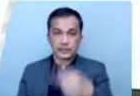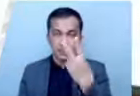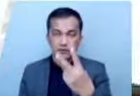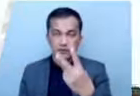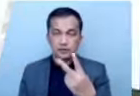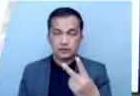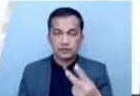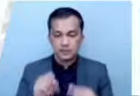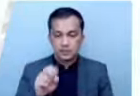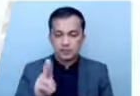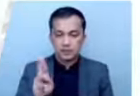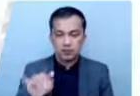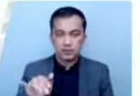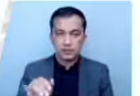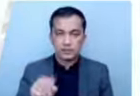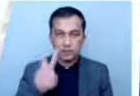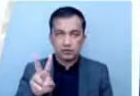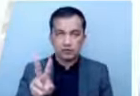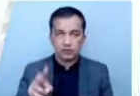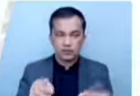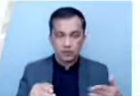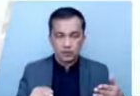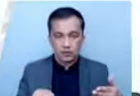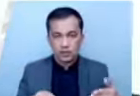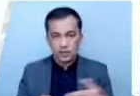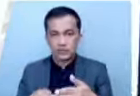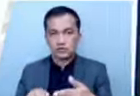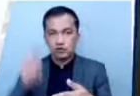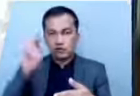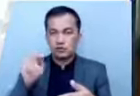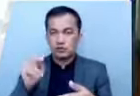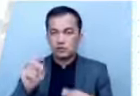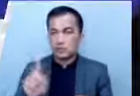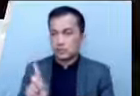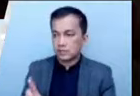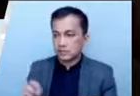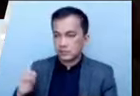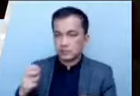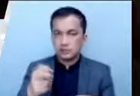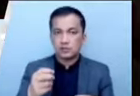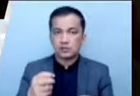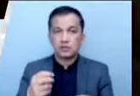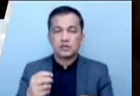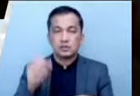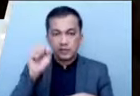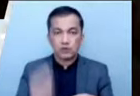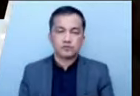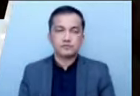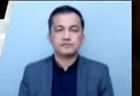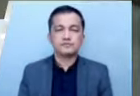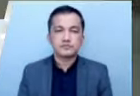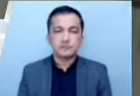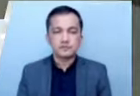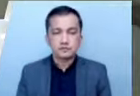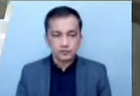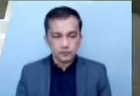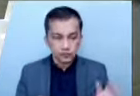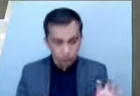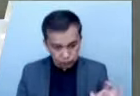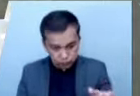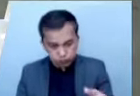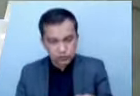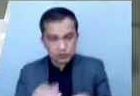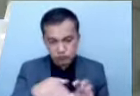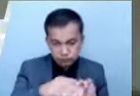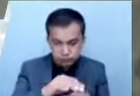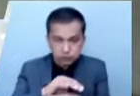tracks, one train going northbound, the other train going southbound. Habang umuusad ang tunnel boring machine, tinatapalan na ng